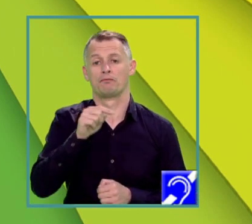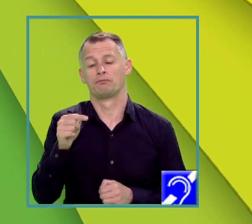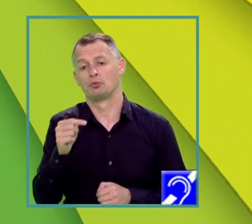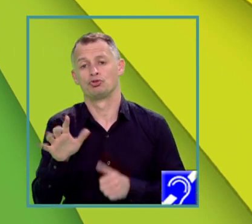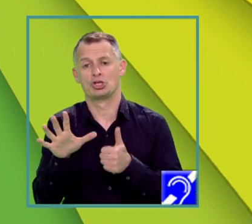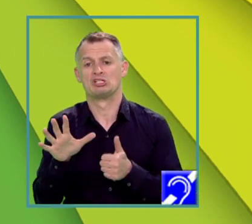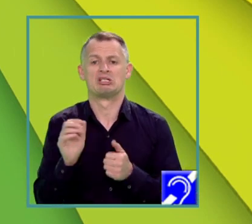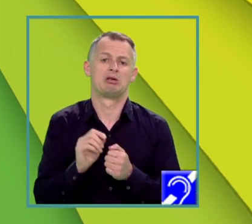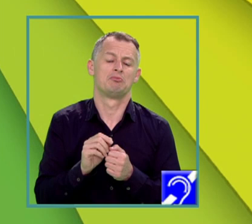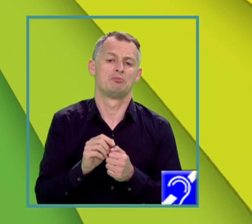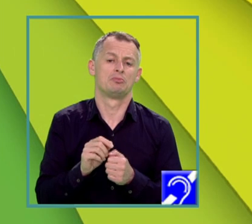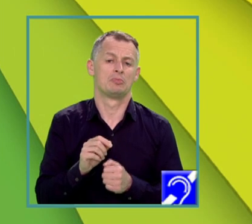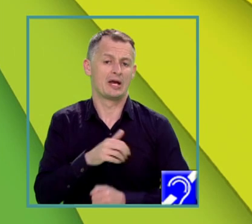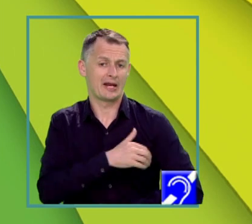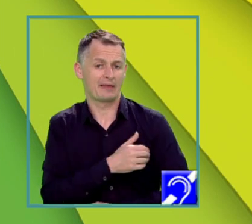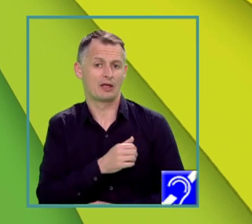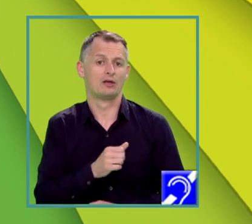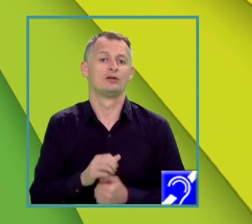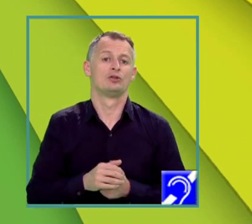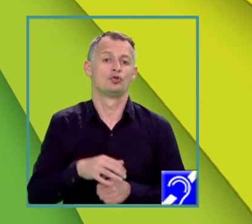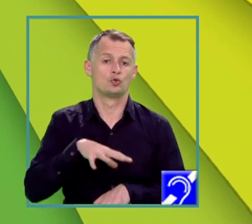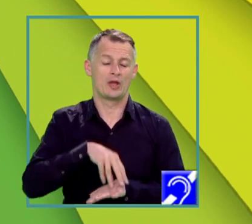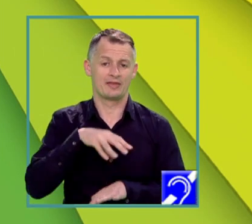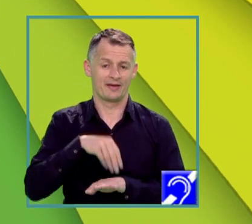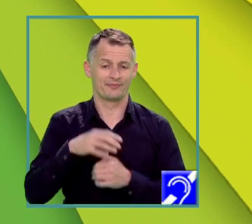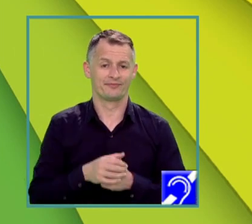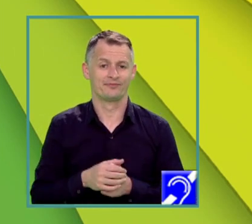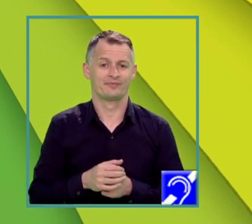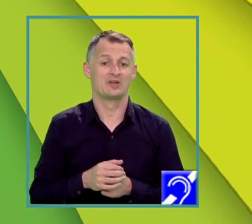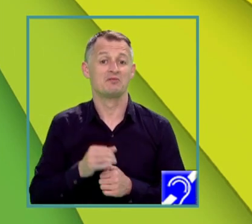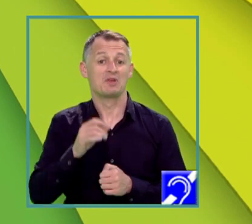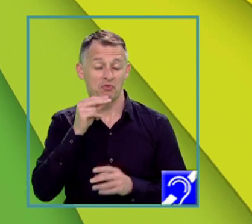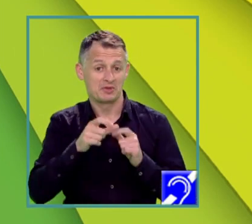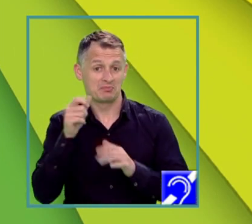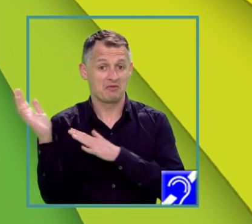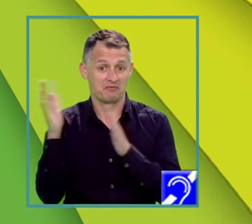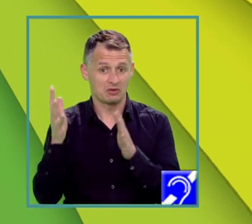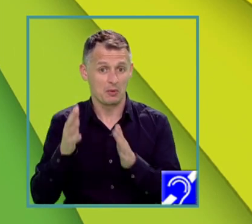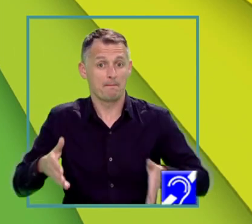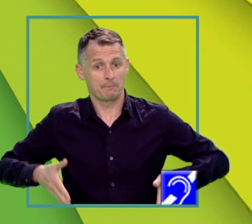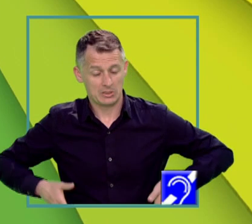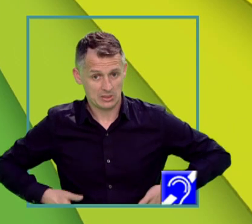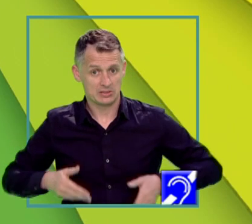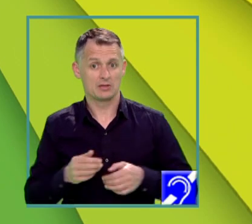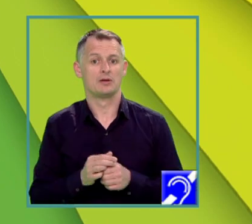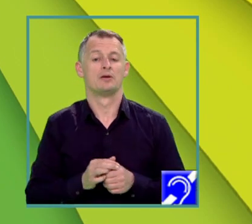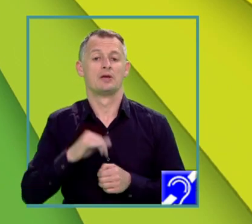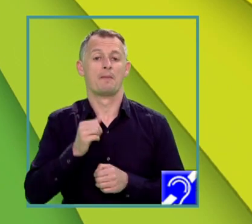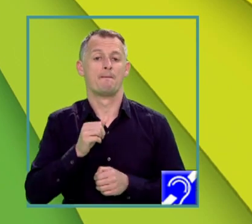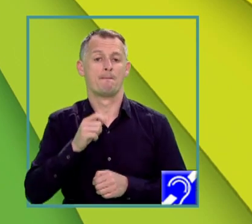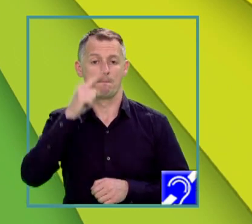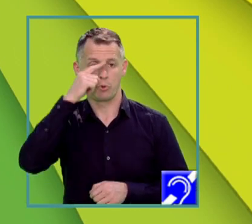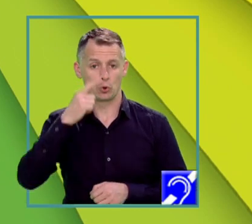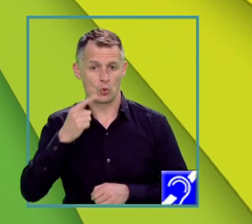suedie am adăugat o altă frază în legătură cu elementul gânduri și anume prezența vânturilor de vest în Portugalia